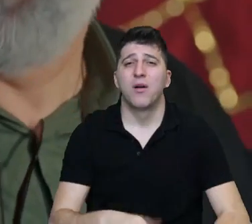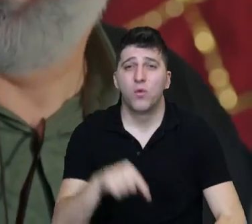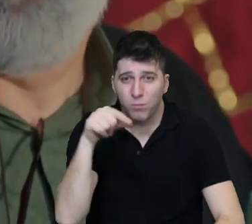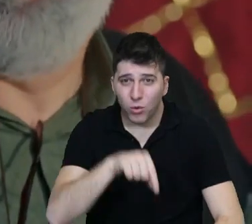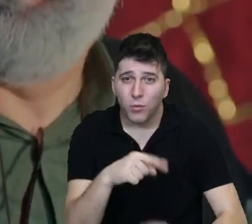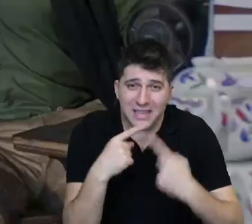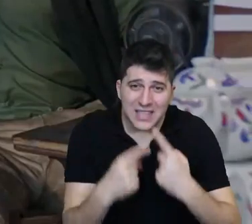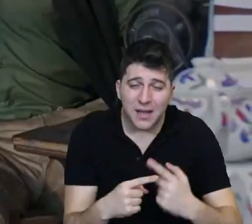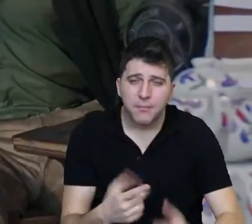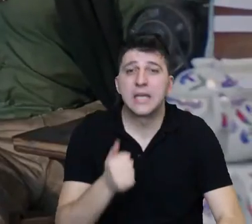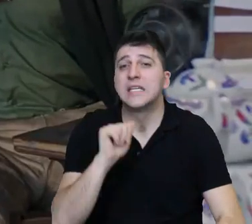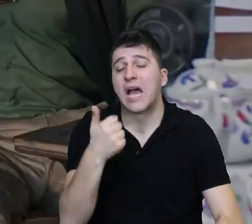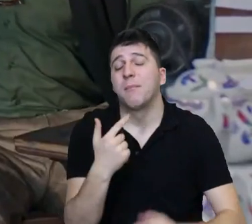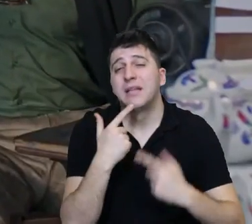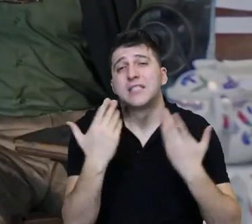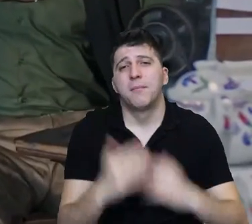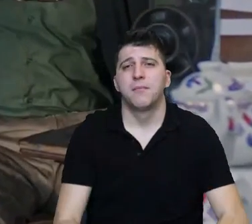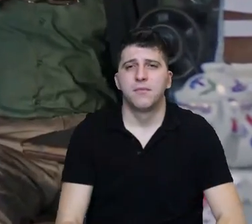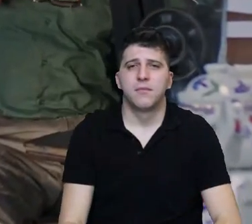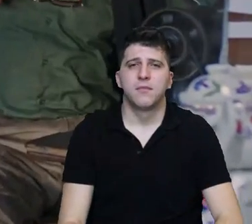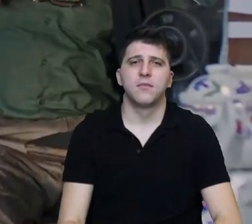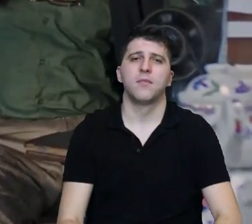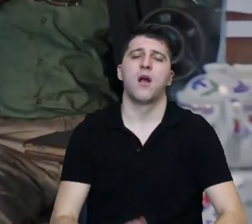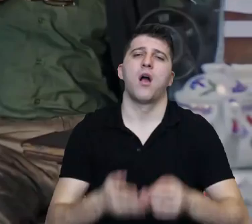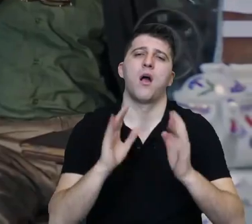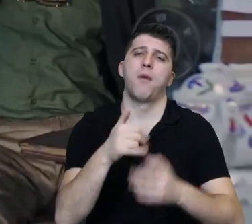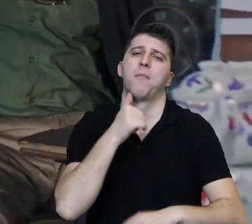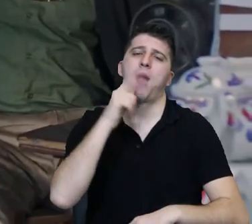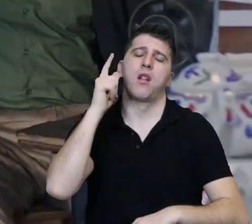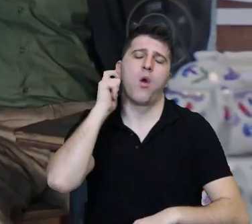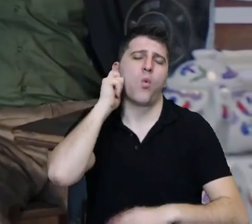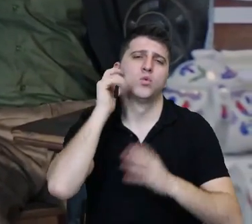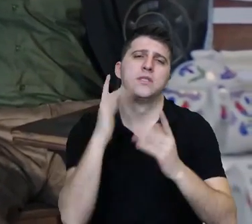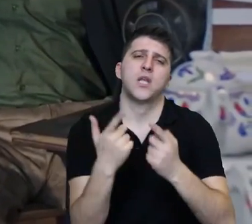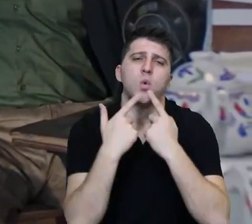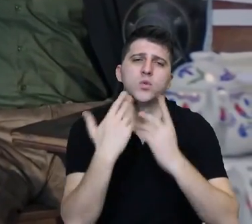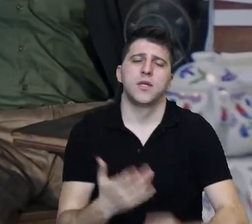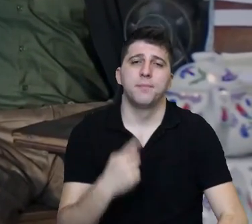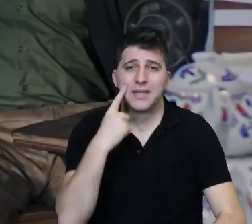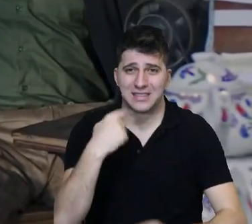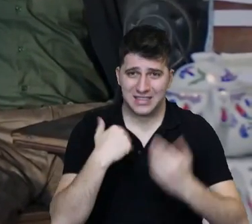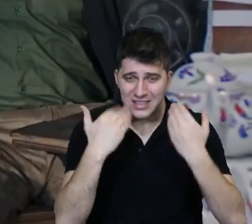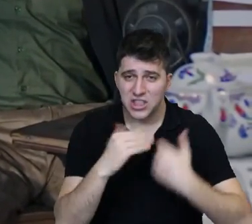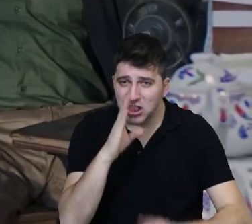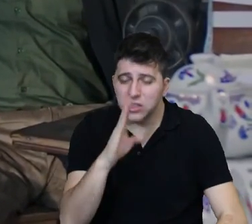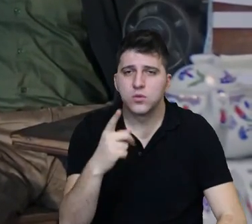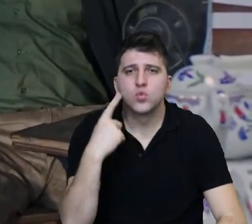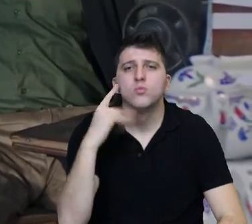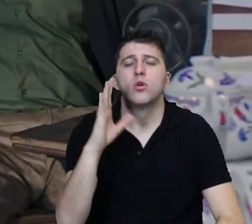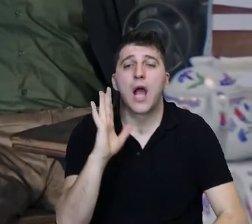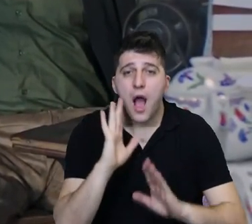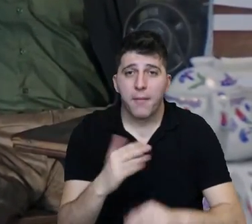bugün mü desem, yarın mı desem? Aman baba Allah korusun, ne diyorsun ya? Bak sen Santral'i ciddiye almıyorsun